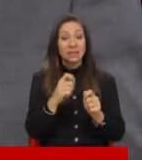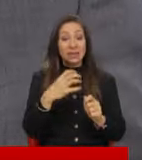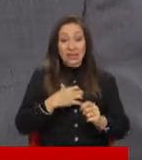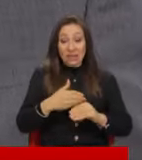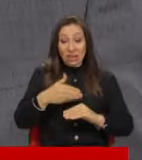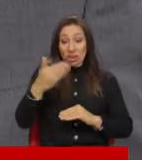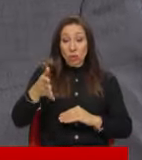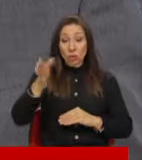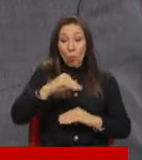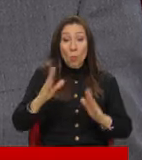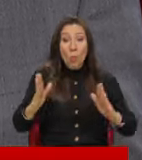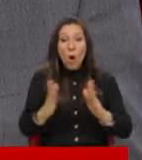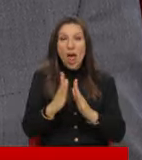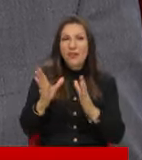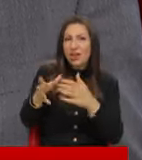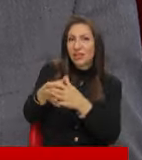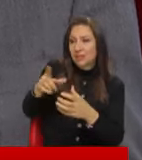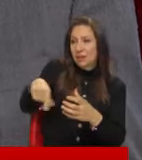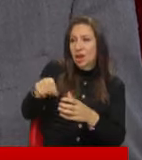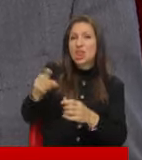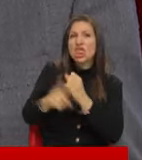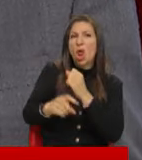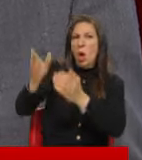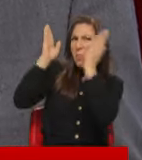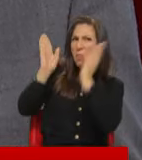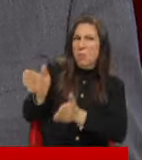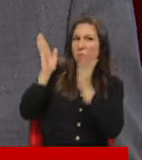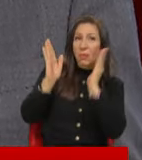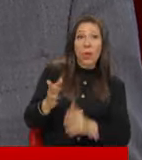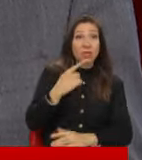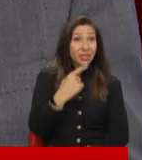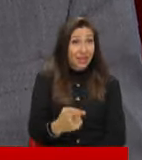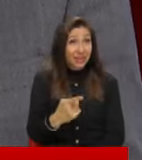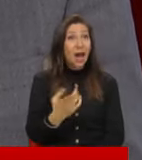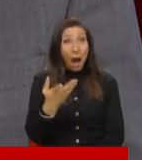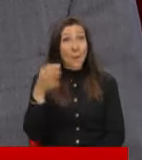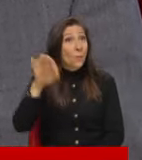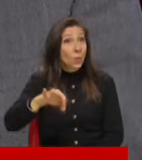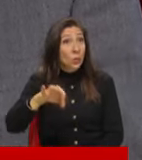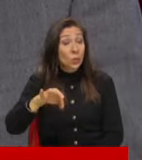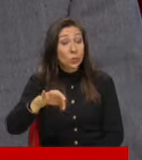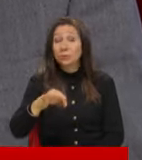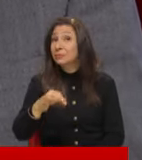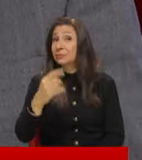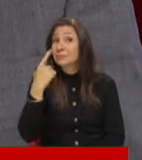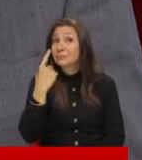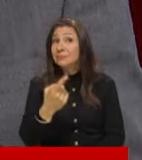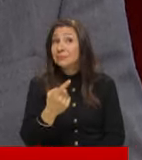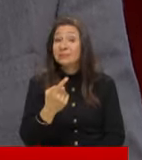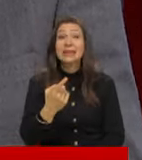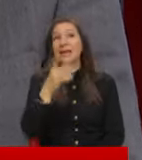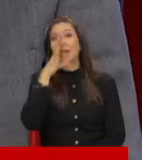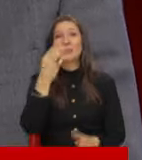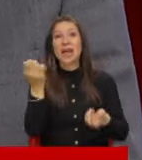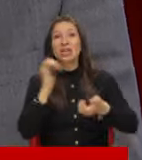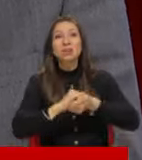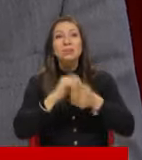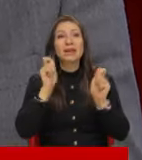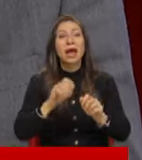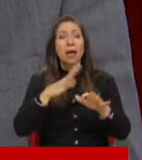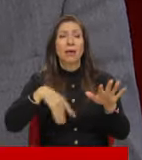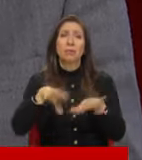dışındaki tüm muhalif kadroyu terörist ilan etti bu ülkede ama bugün geldiğimiz nokta itibar kimlerle işbirliği